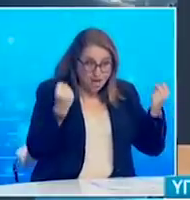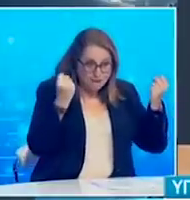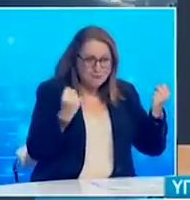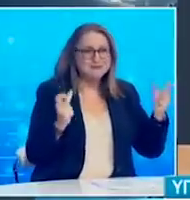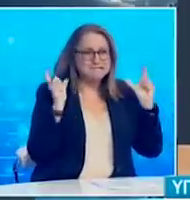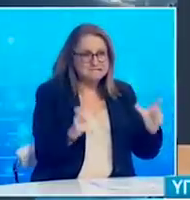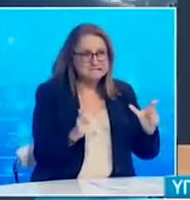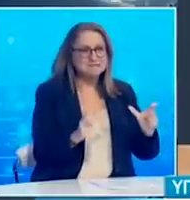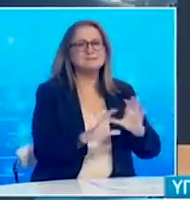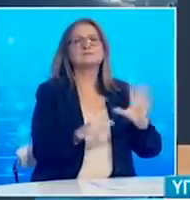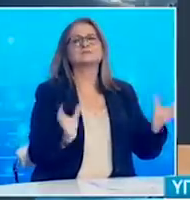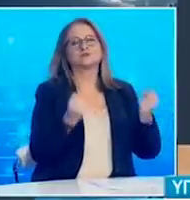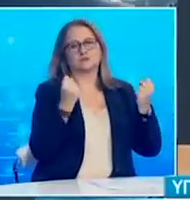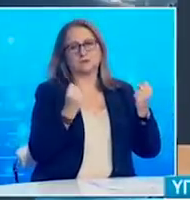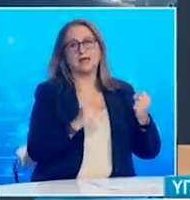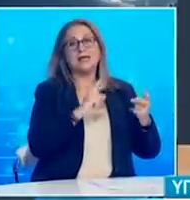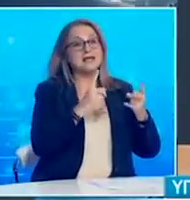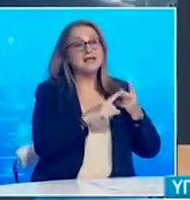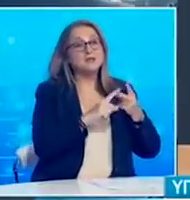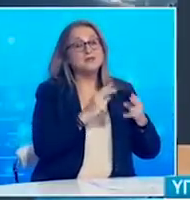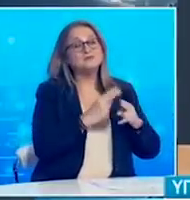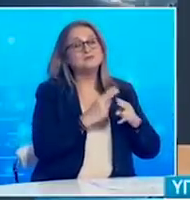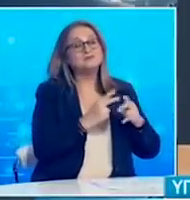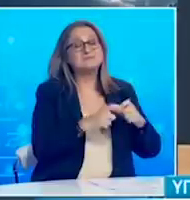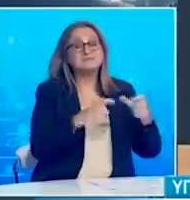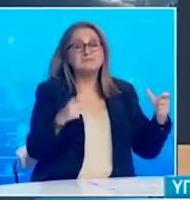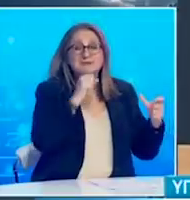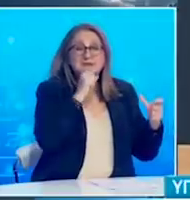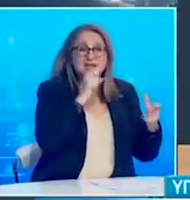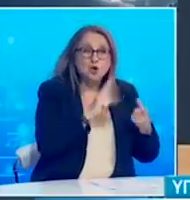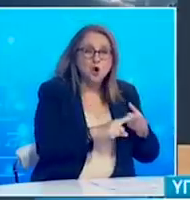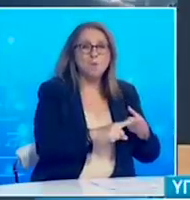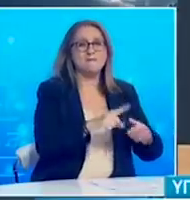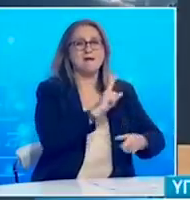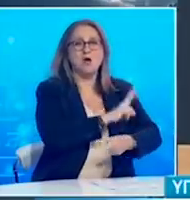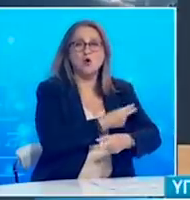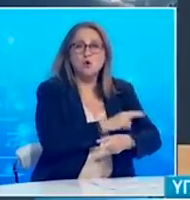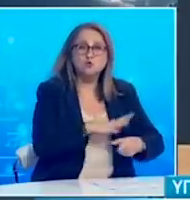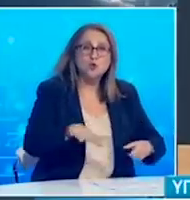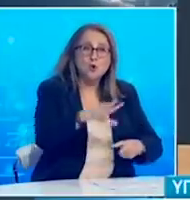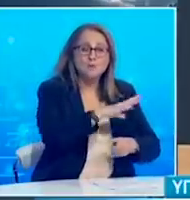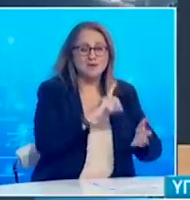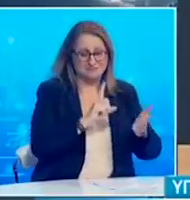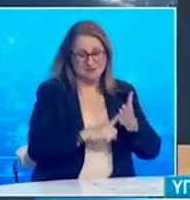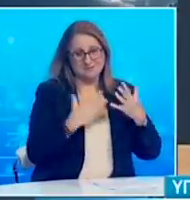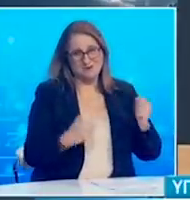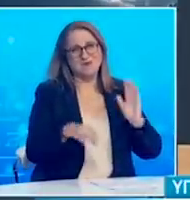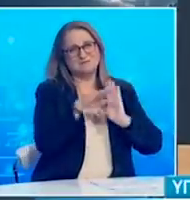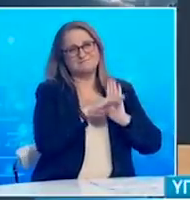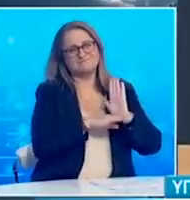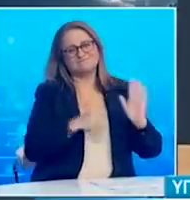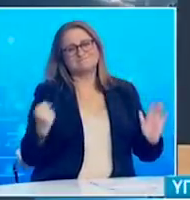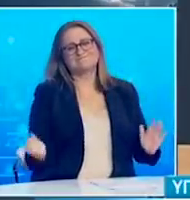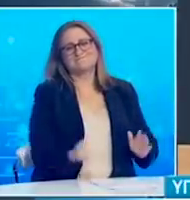παίζουν τα υγειονομικά πρωτόκολλα στα νοσοκομεία και στους οίκους ευγυρίας, στις δομές όπου σε παγκόσμια κλίμακα έχει καταγραφεί ένας μεγάλος